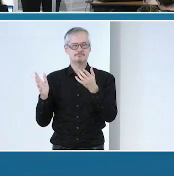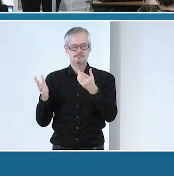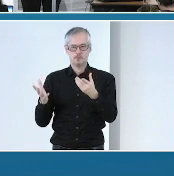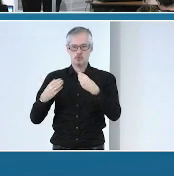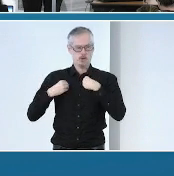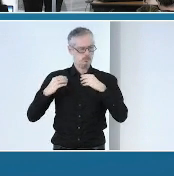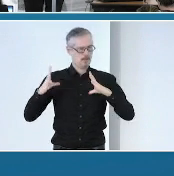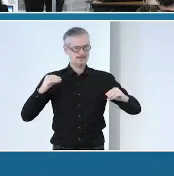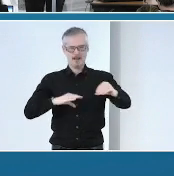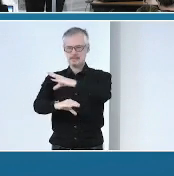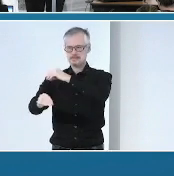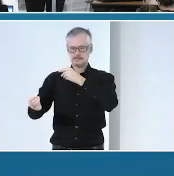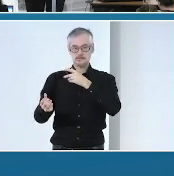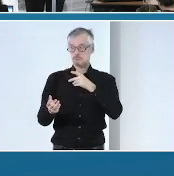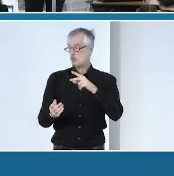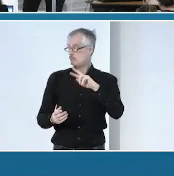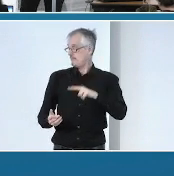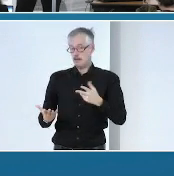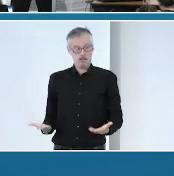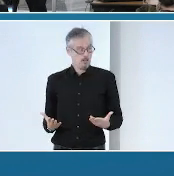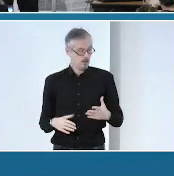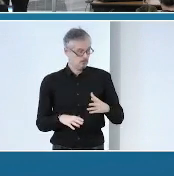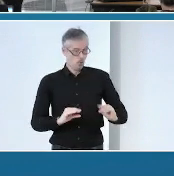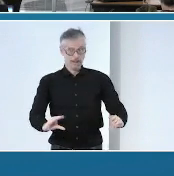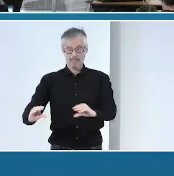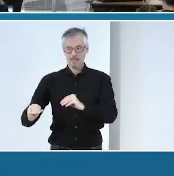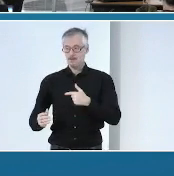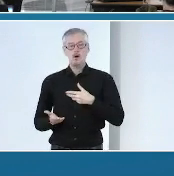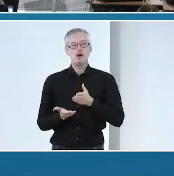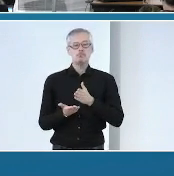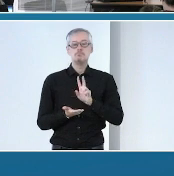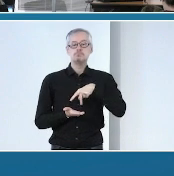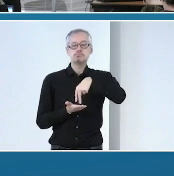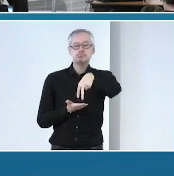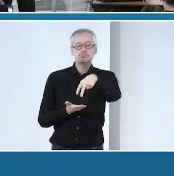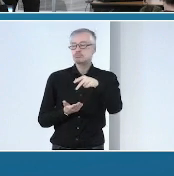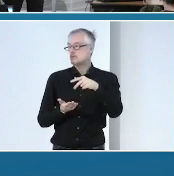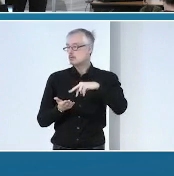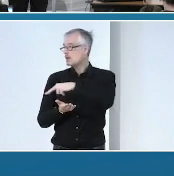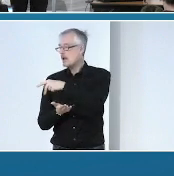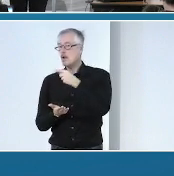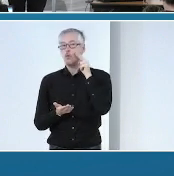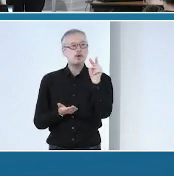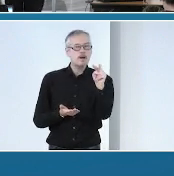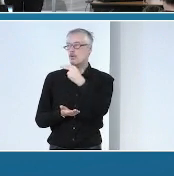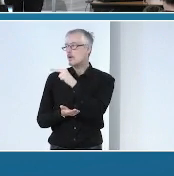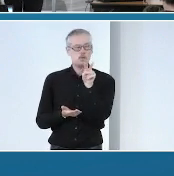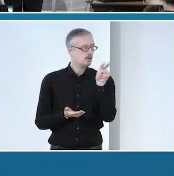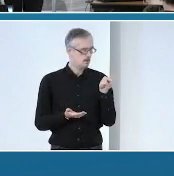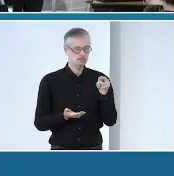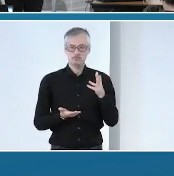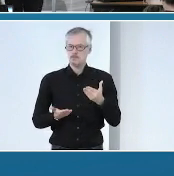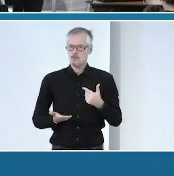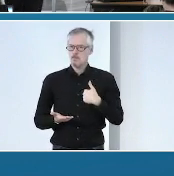l'orientation spatiale dans l'espace réel, c'est-à-dire là, comme je suis là, je m'oriente vers la chaise, je sais pas quoi, enfin, j'oriente mon regard là,